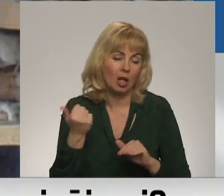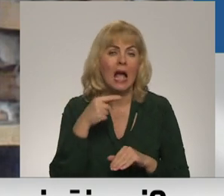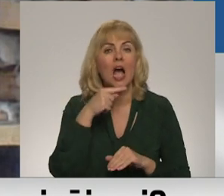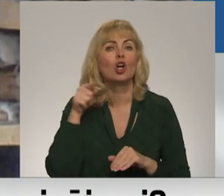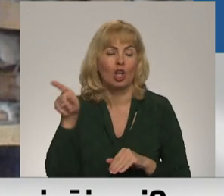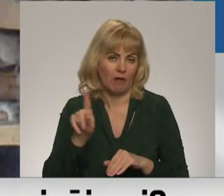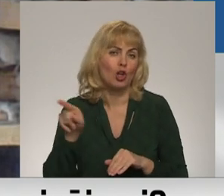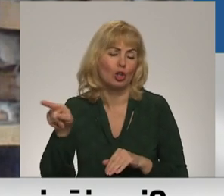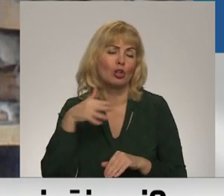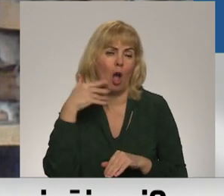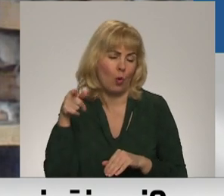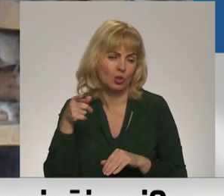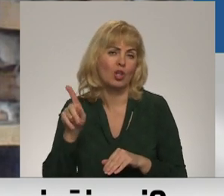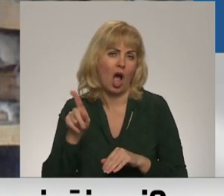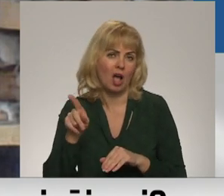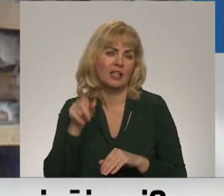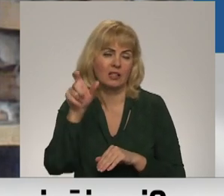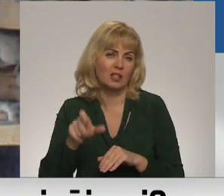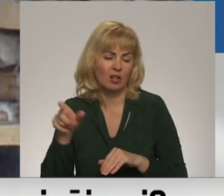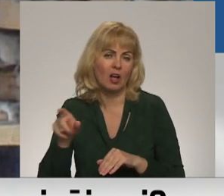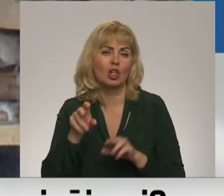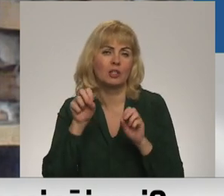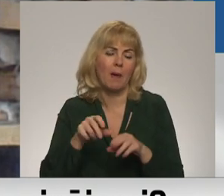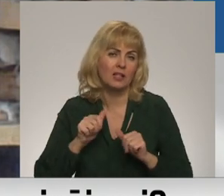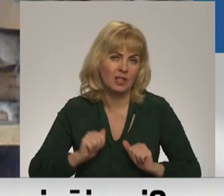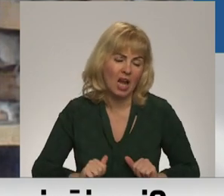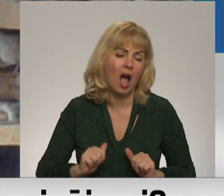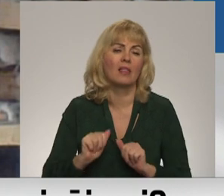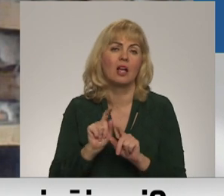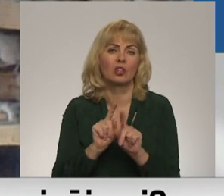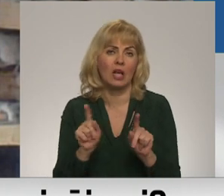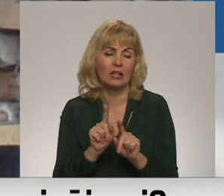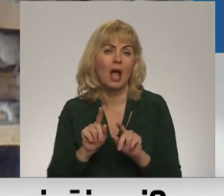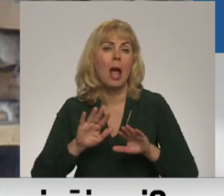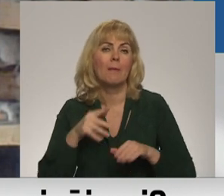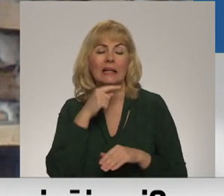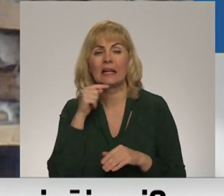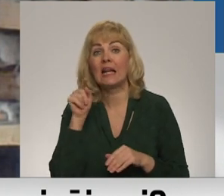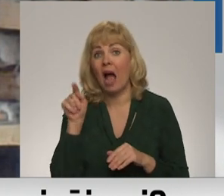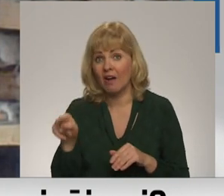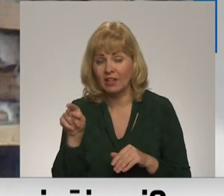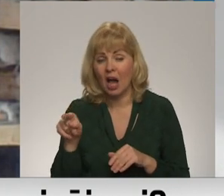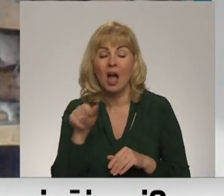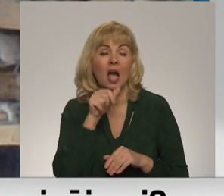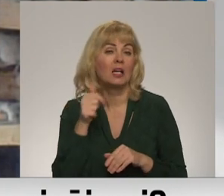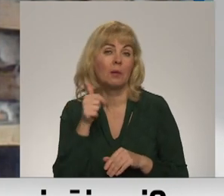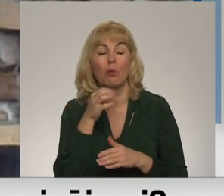diezgan daudz šo spēlētā. Protams, ir spēcdienesti, ja, FSB, GRU, droši vien citi spēcdienesti, bet Krievijas pusē es īpaši gribētu